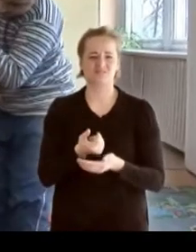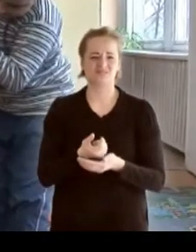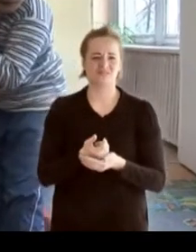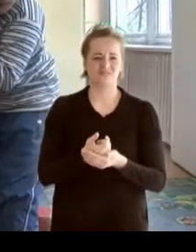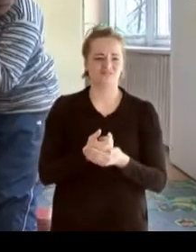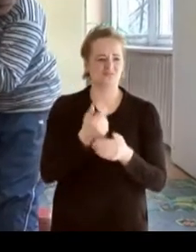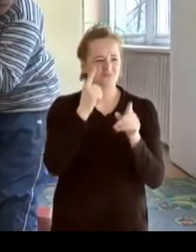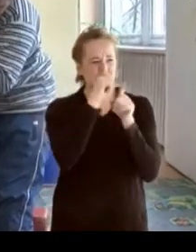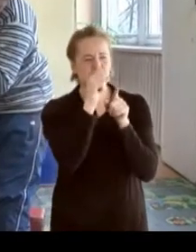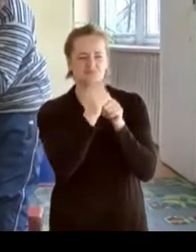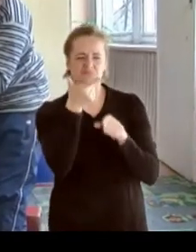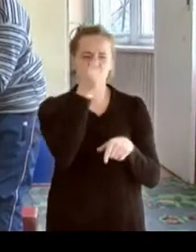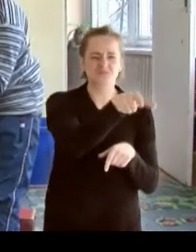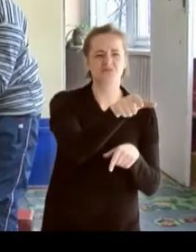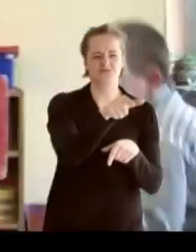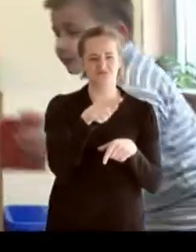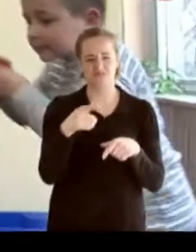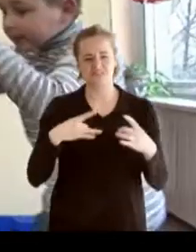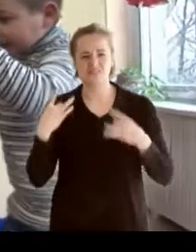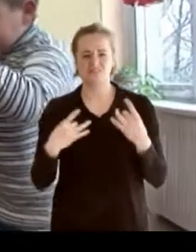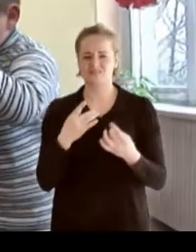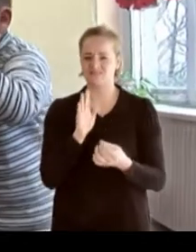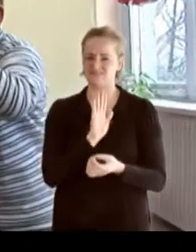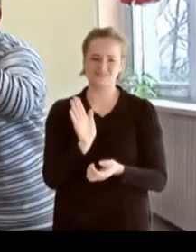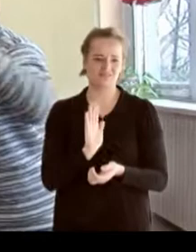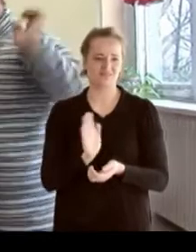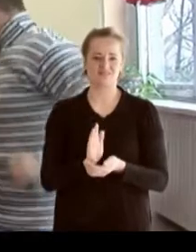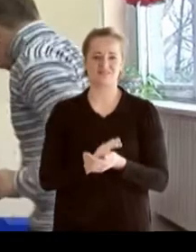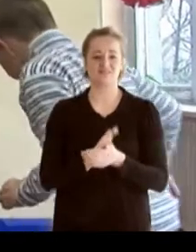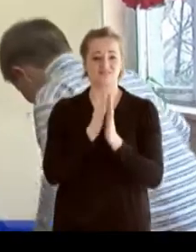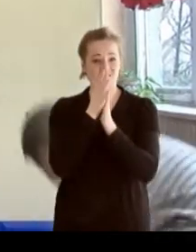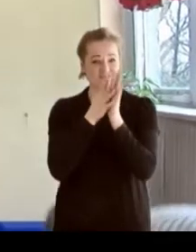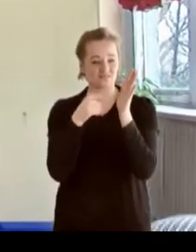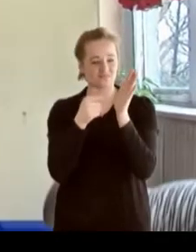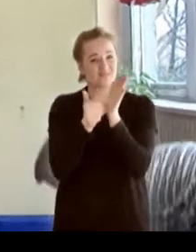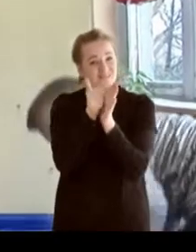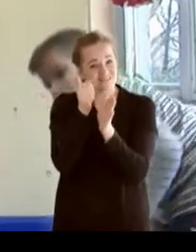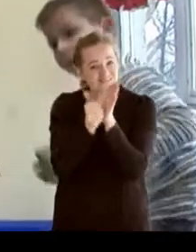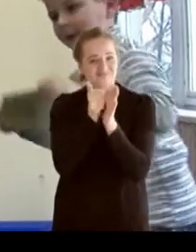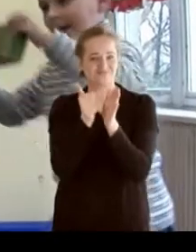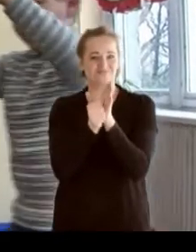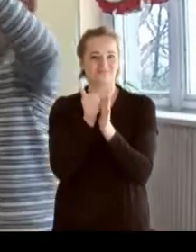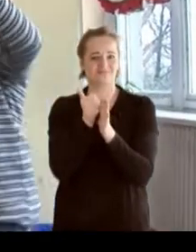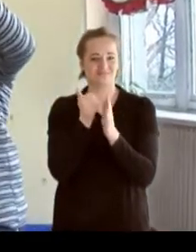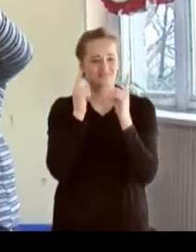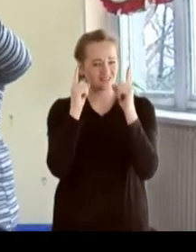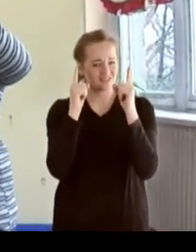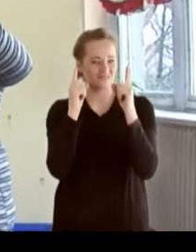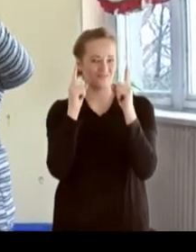grubiai, įskaudint kitus piktai. Stengis kalbėti